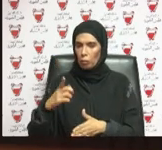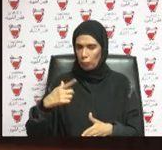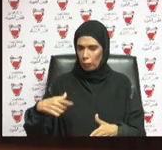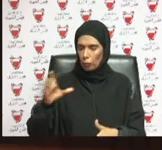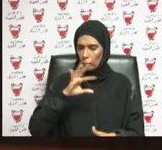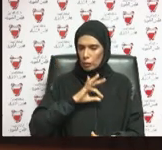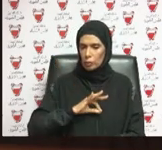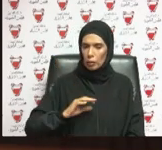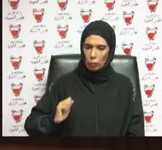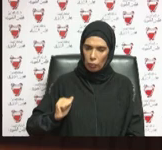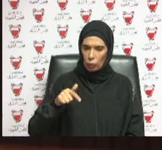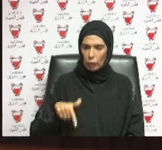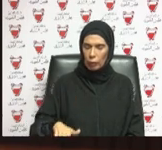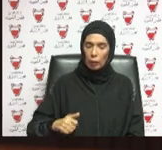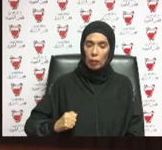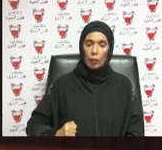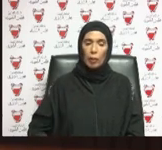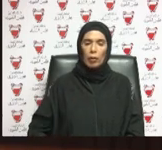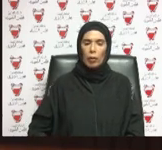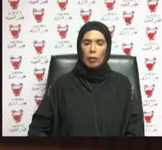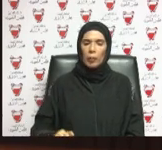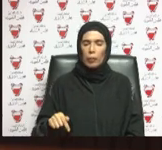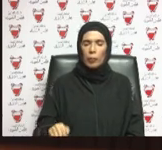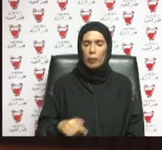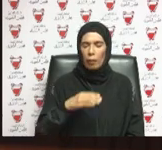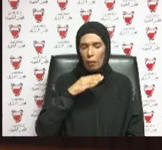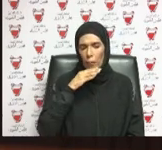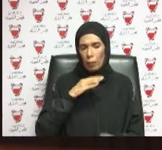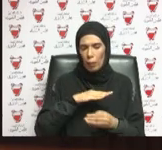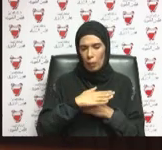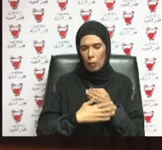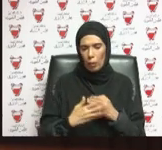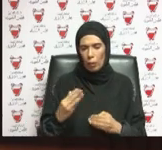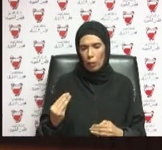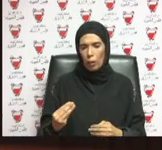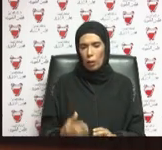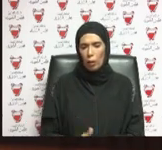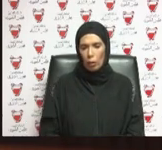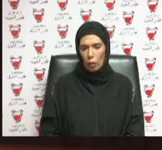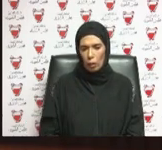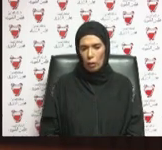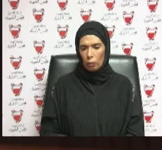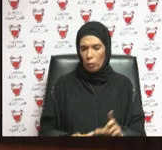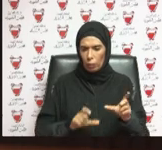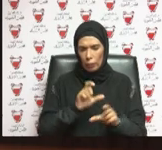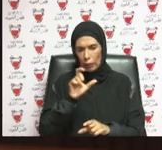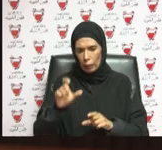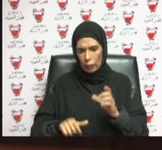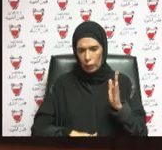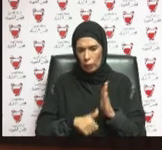الوطن والمواطنين. لقد فقدنا الأب الحنون الذي يتابع إنجازات